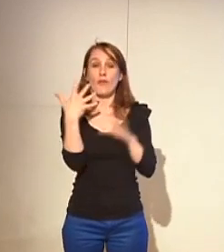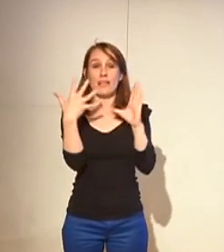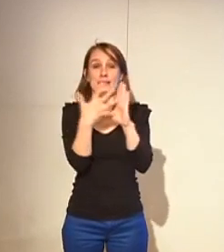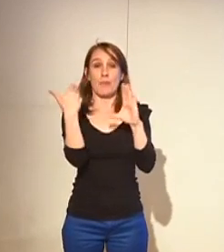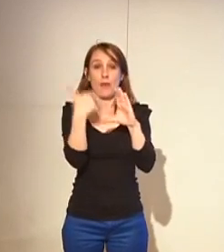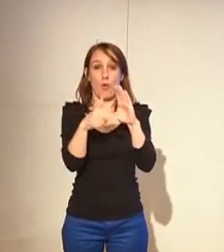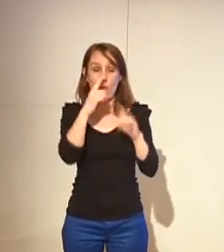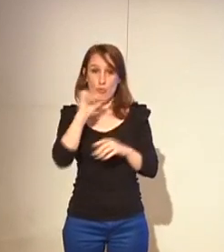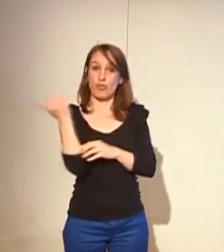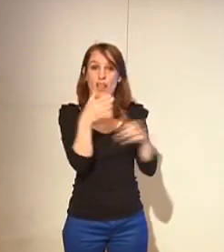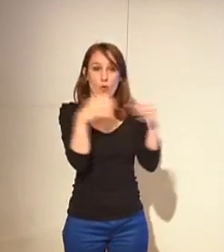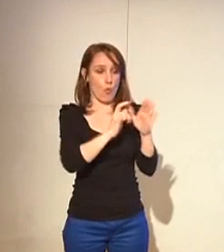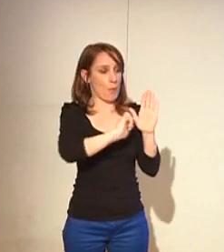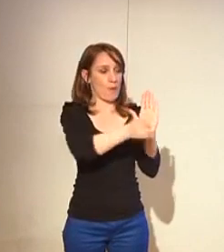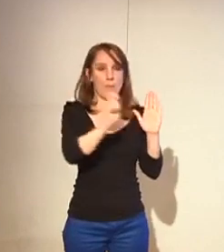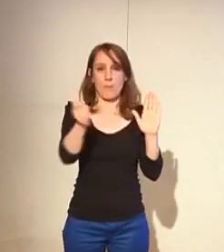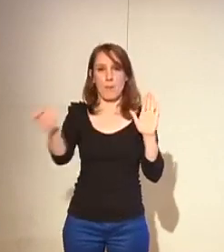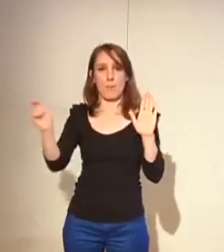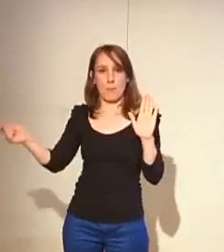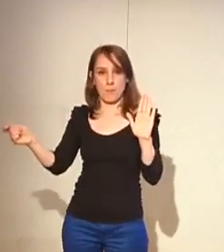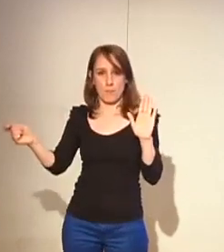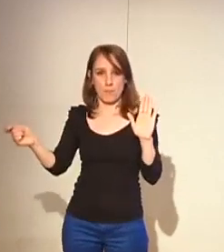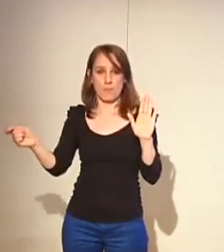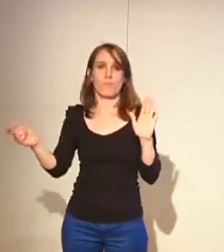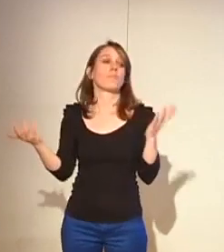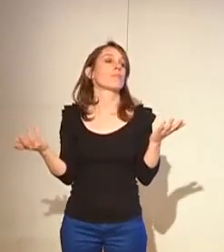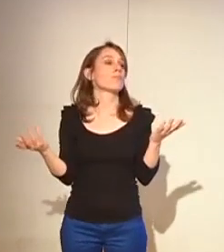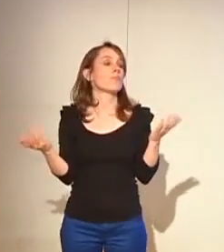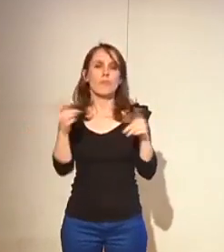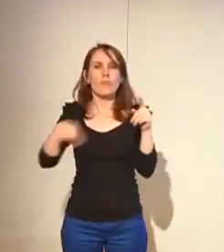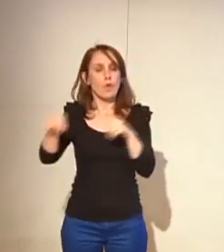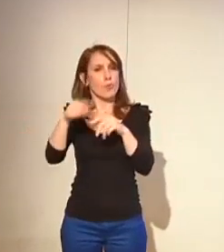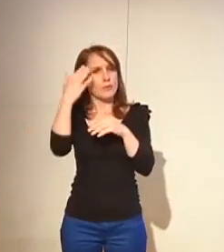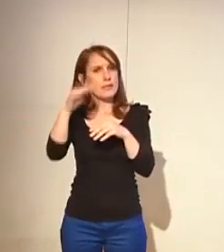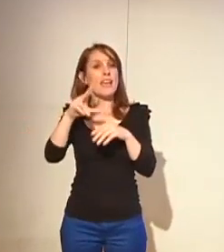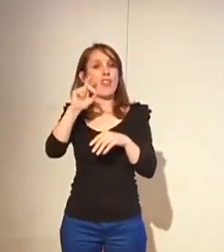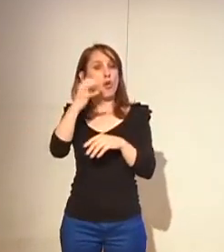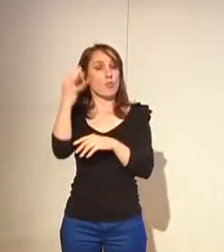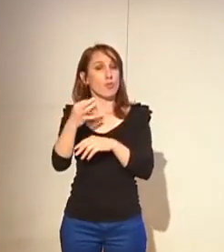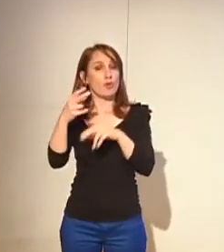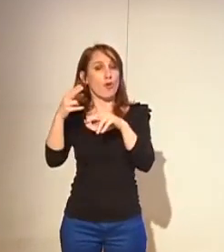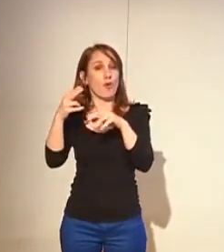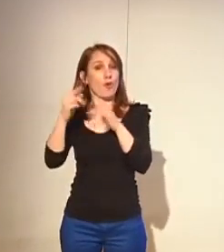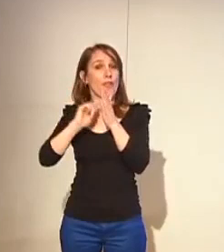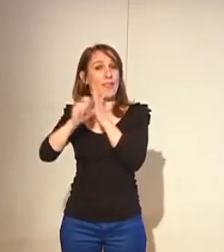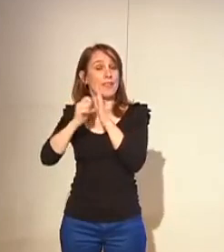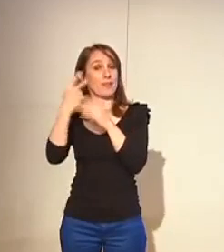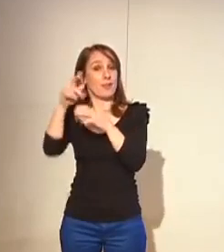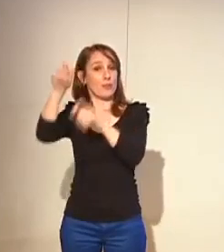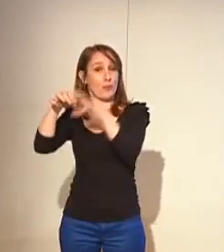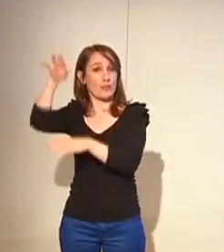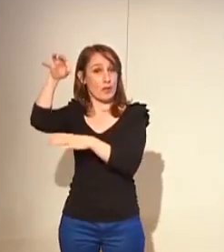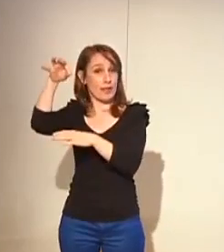groupe et donc sur le restant de l'enveloppe puisque vous savez que 30 % des animités des élus euh